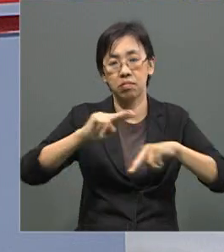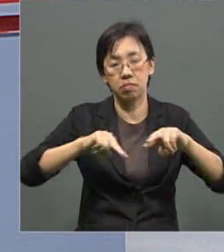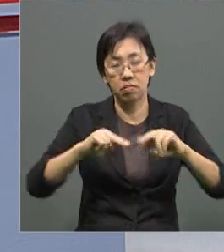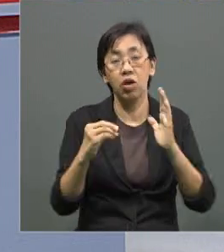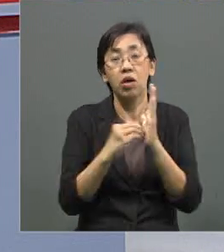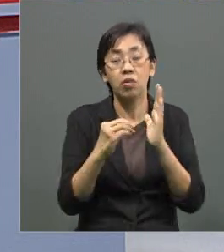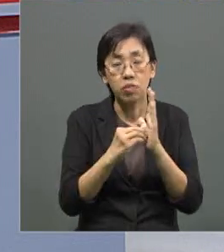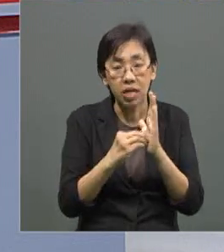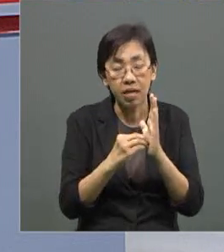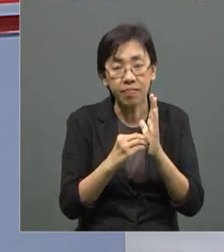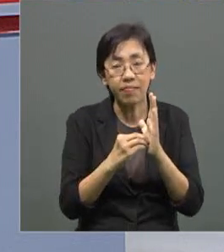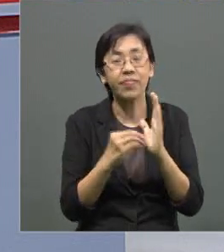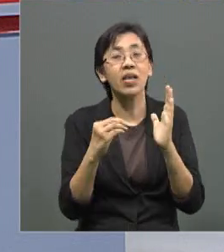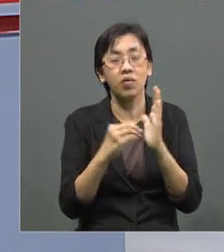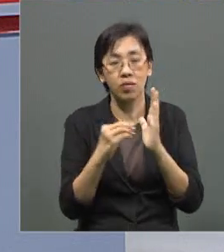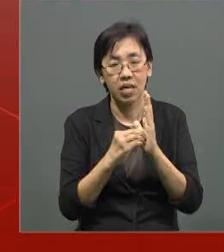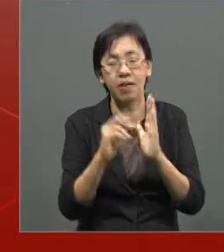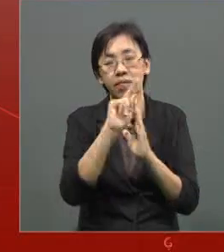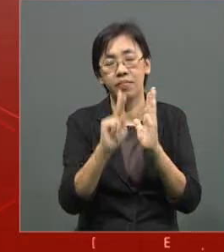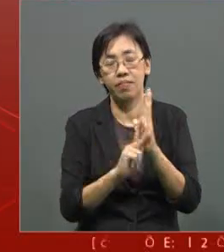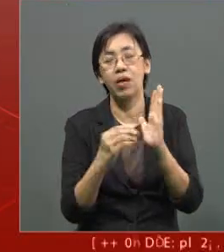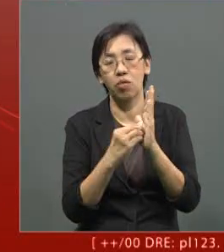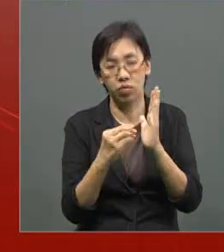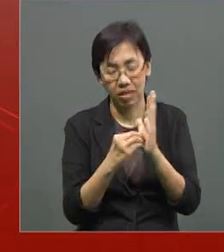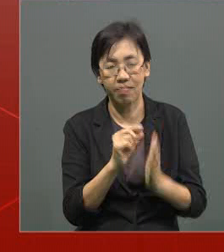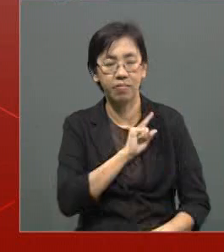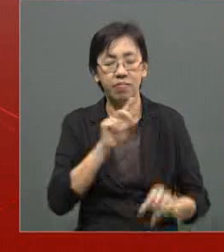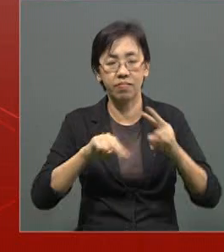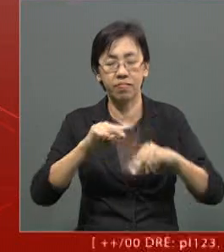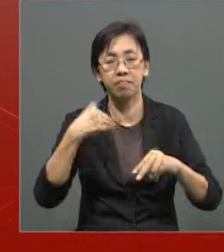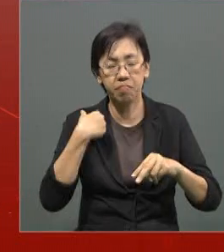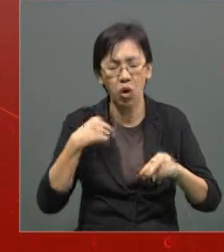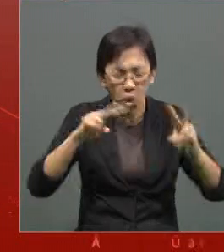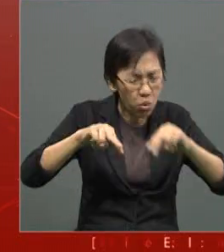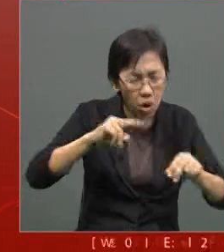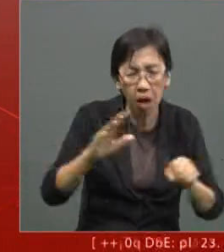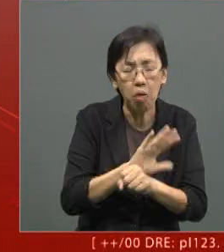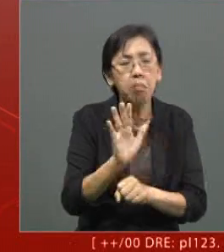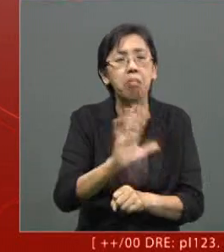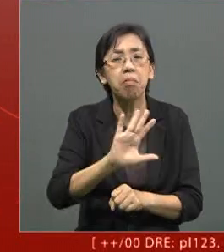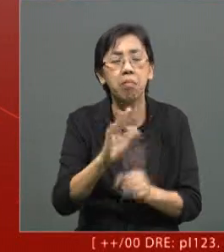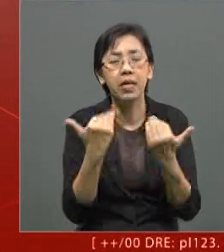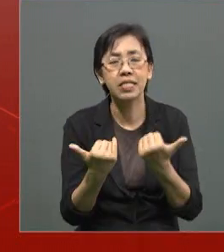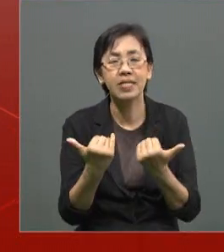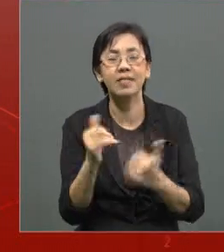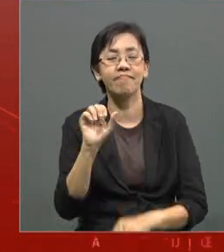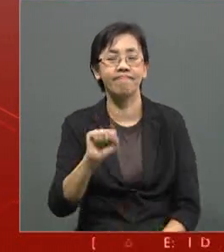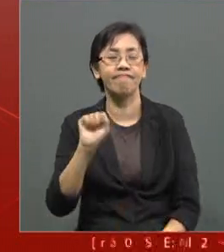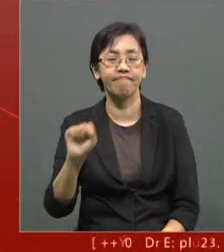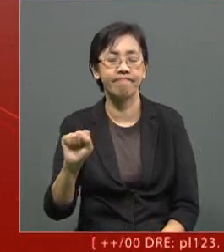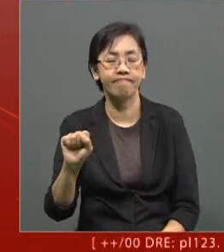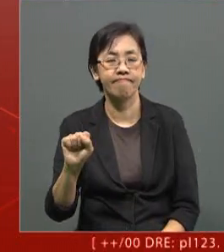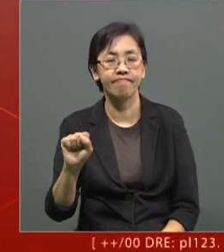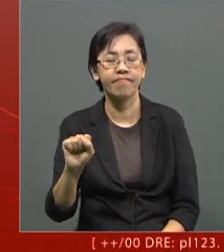กทมก็จะมีเอ่อกฎหมายของกรุงเทพมหานครเป็นกฎหมายท้องถิ่นมันไม่ได้คุมได้ทั้งหมดดังนั้นวันนี้ทางสภาผู้แทนราษฎร